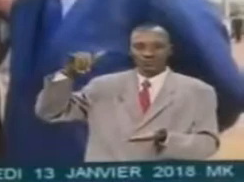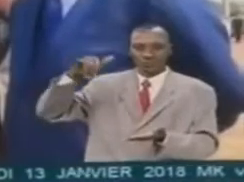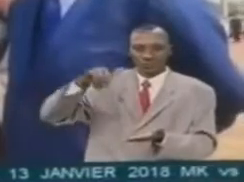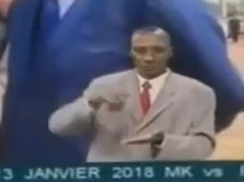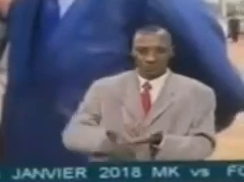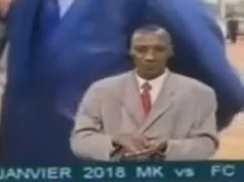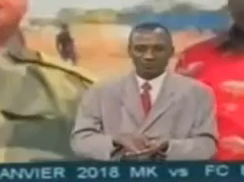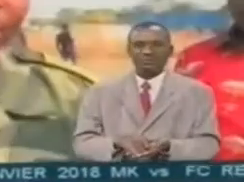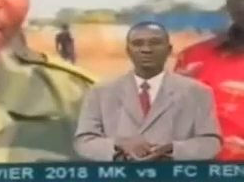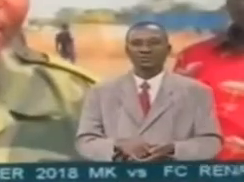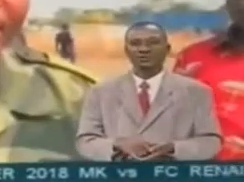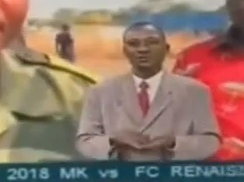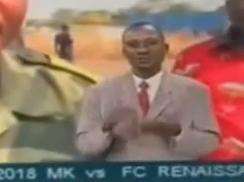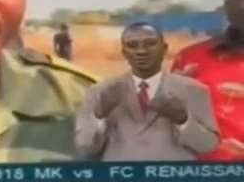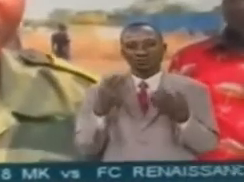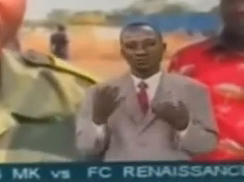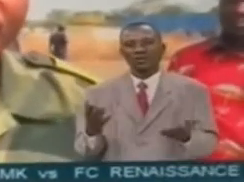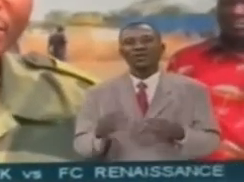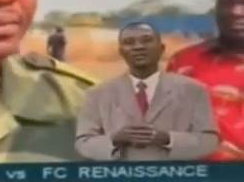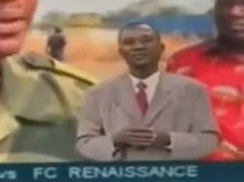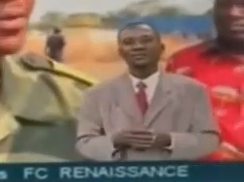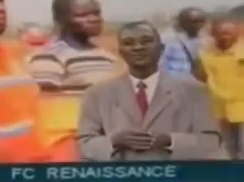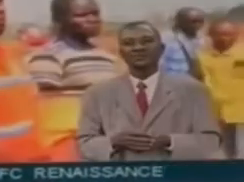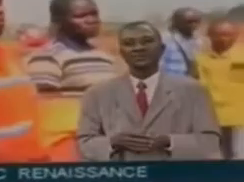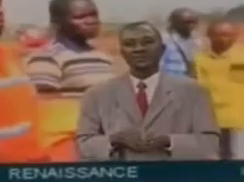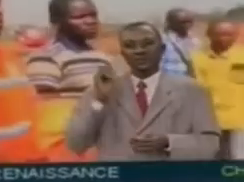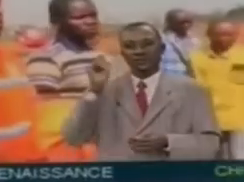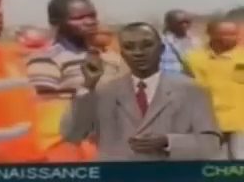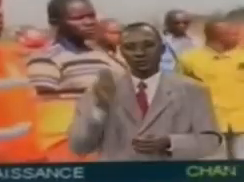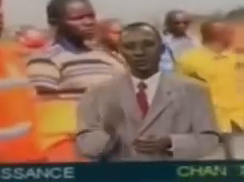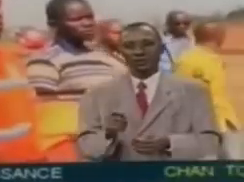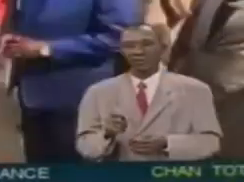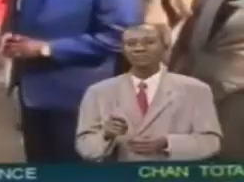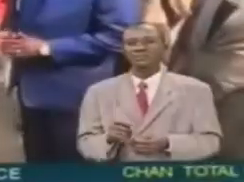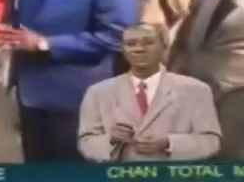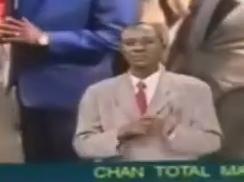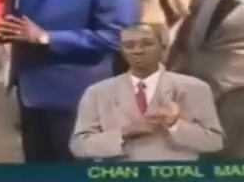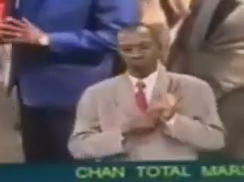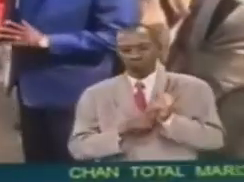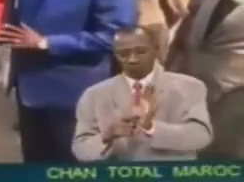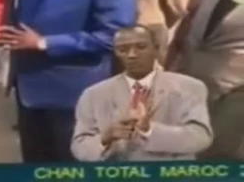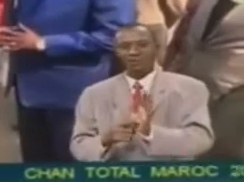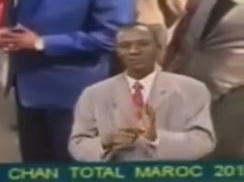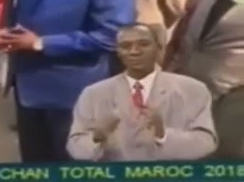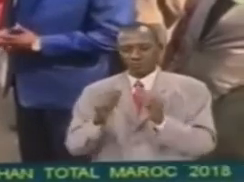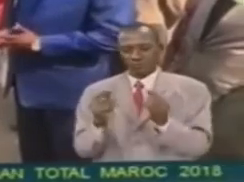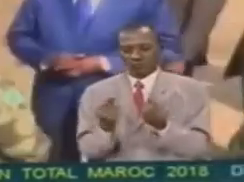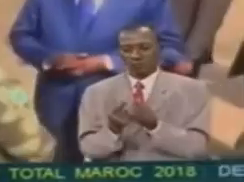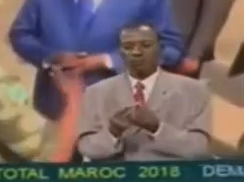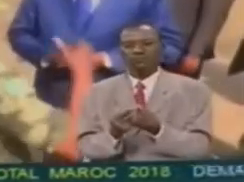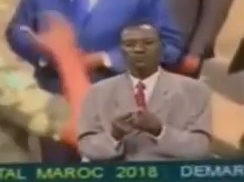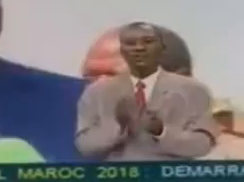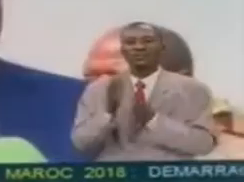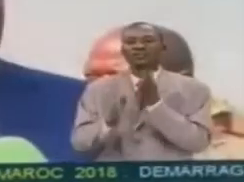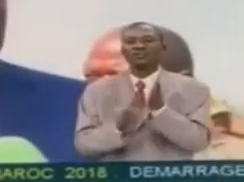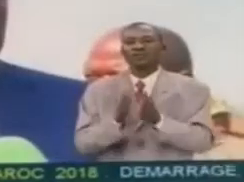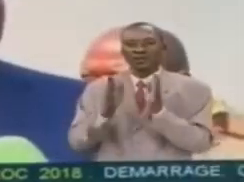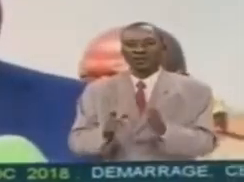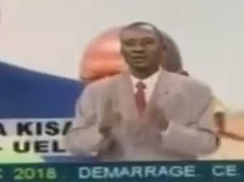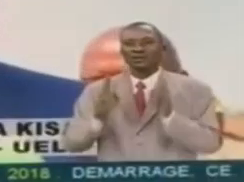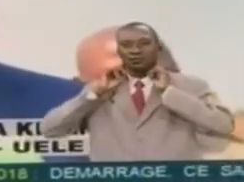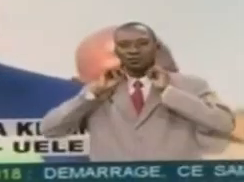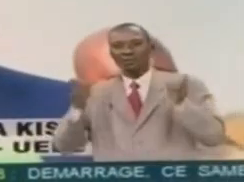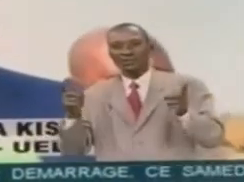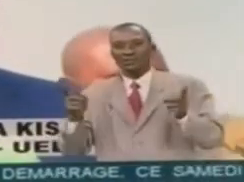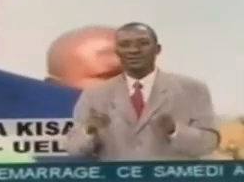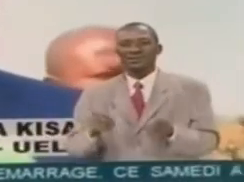forces armées de la République démocratique du Congo, en provenance du territoire de Dungu. Jean-Pierre Lula Kisanga éclaire l'opinion en ces termes. C'est une colonne